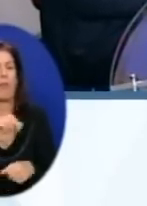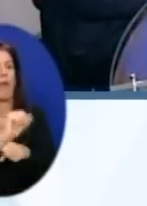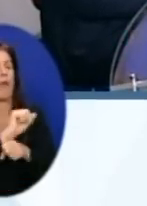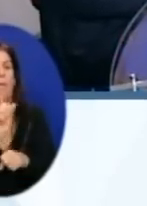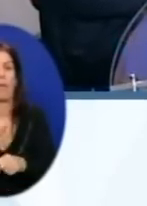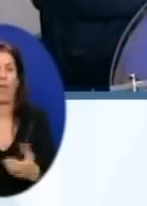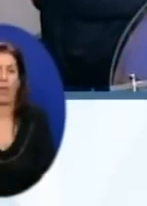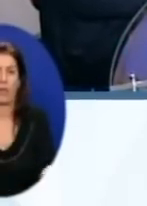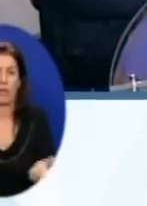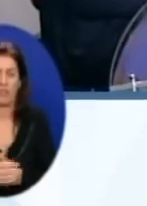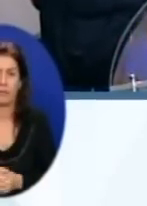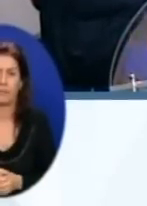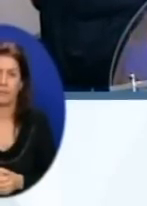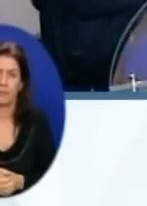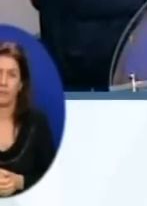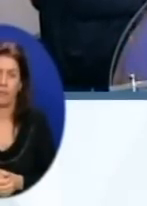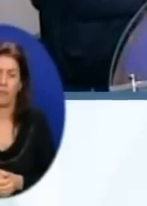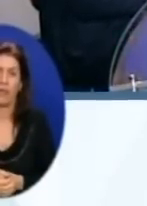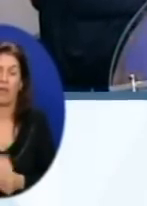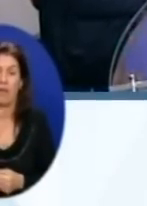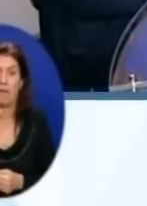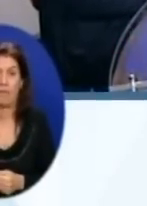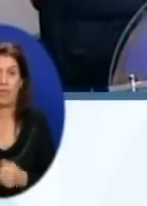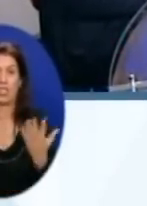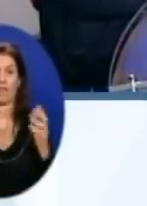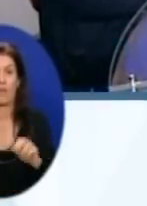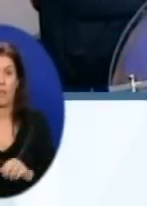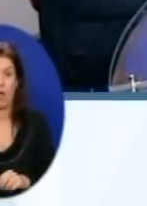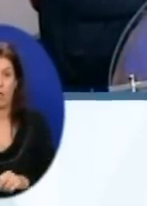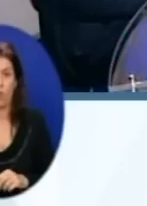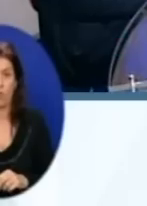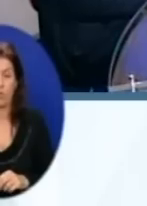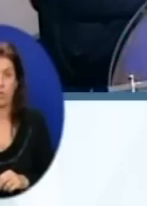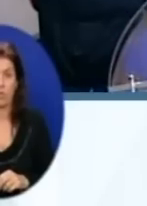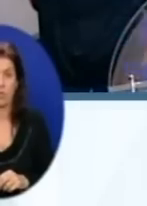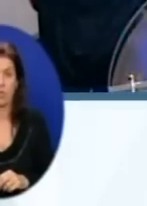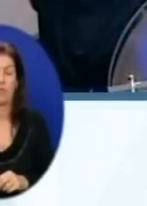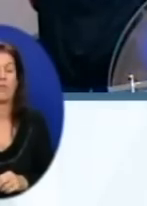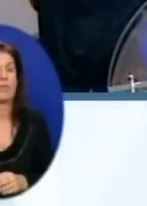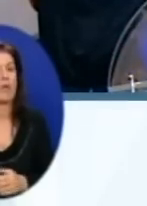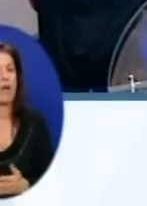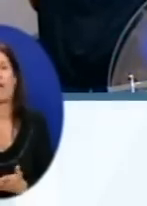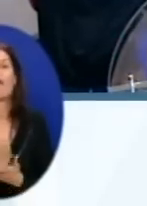נכון, אז יראו להם את הדלת. שדרך אגב, 70% התאמרות בא ממנהלים או